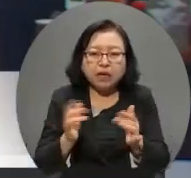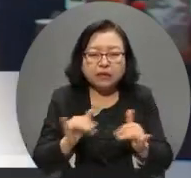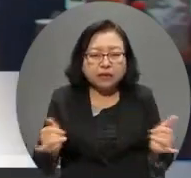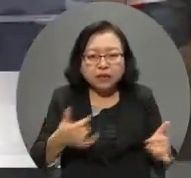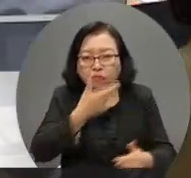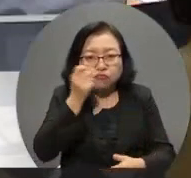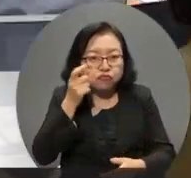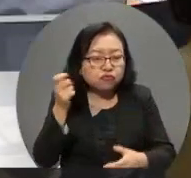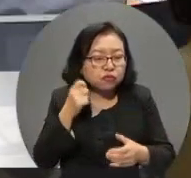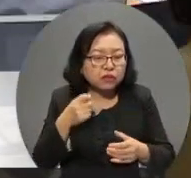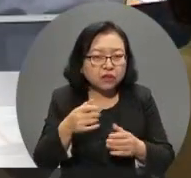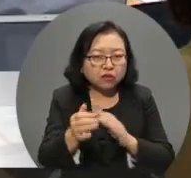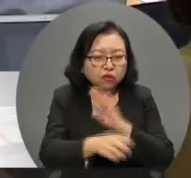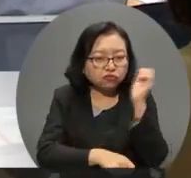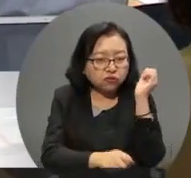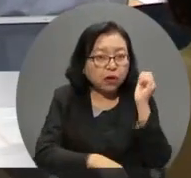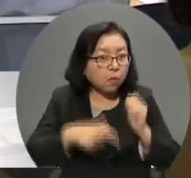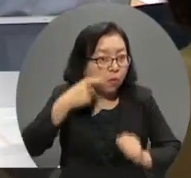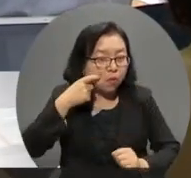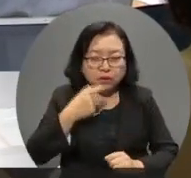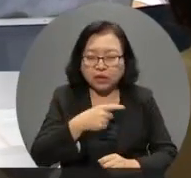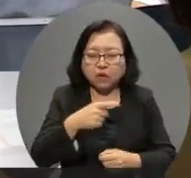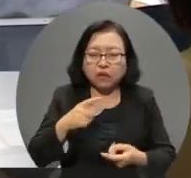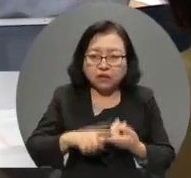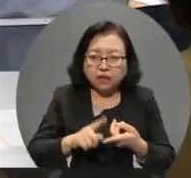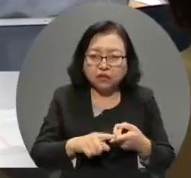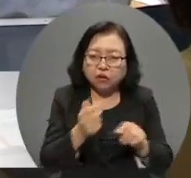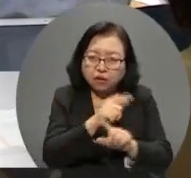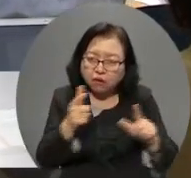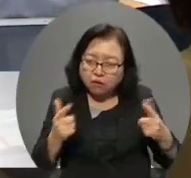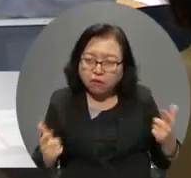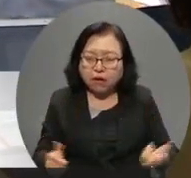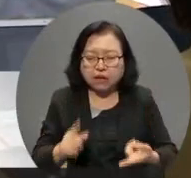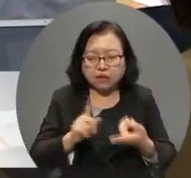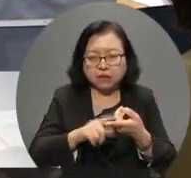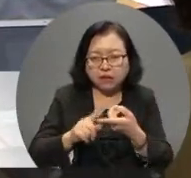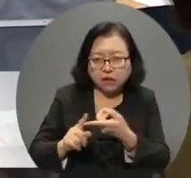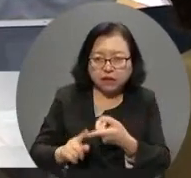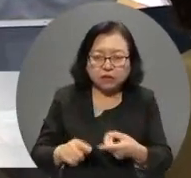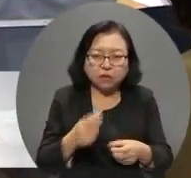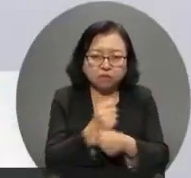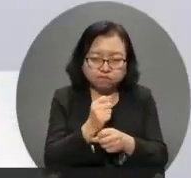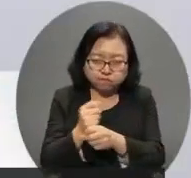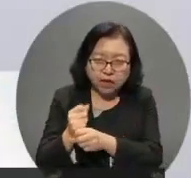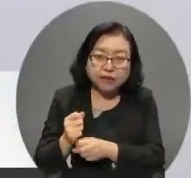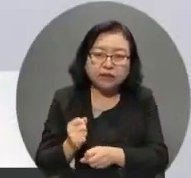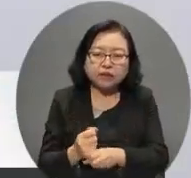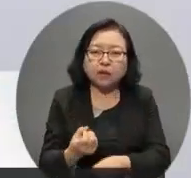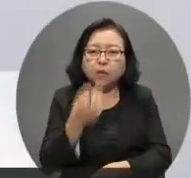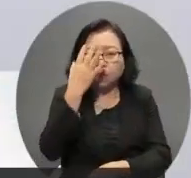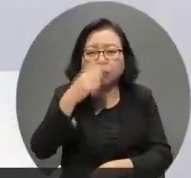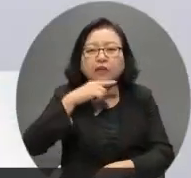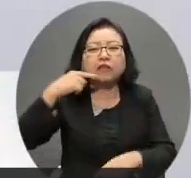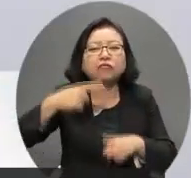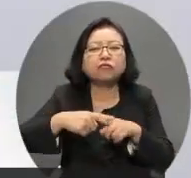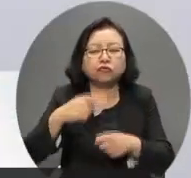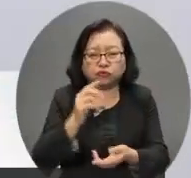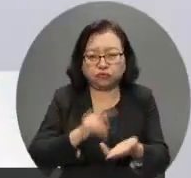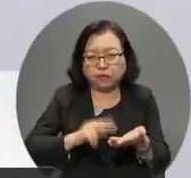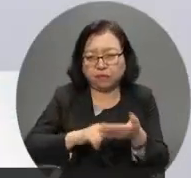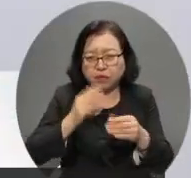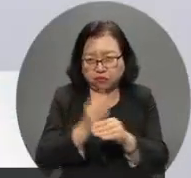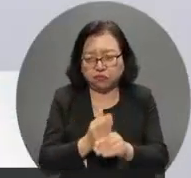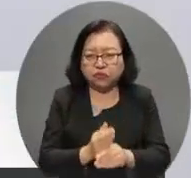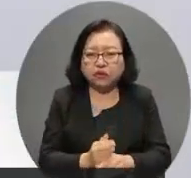도시농부가 수확해 다진 양념과 고추장아찌, 고추부각으로 가공해 못난이 고추로 판매하고 있습니다.